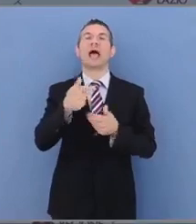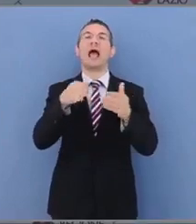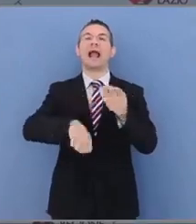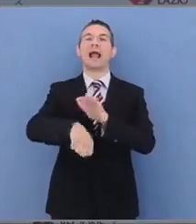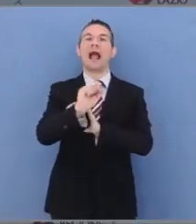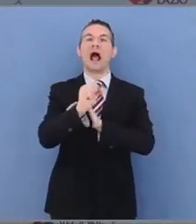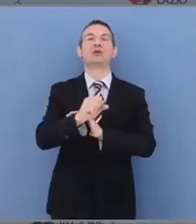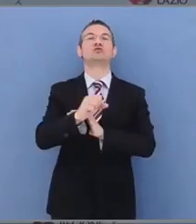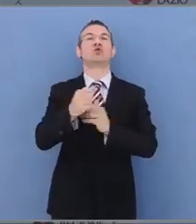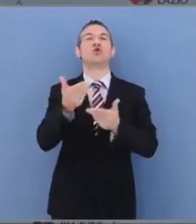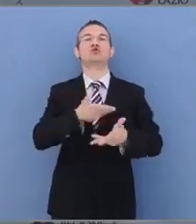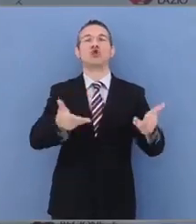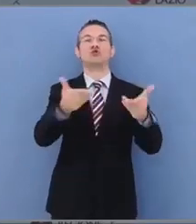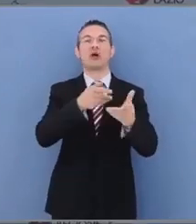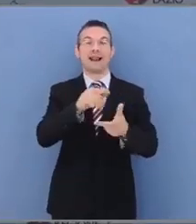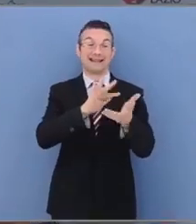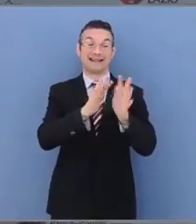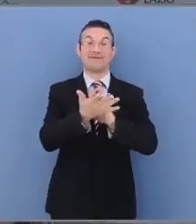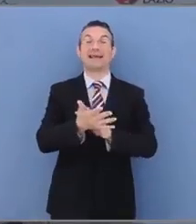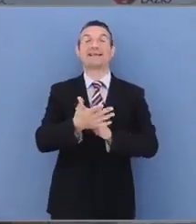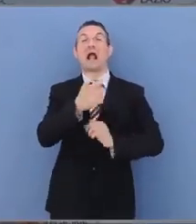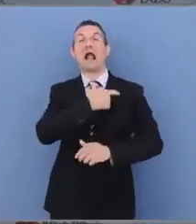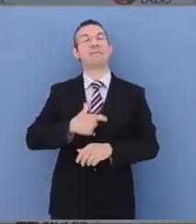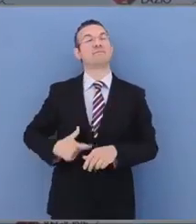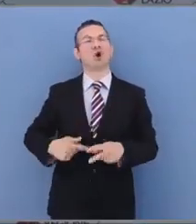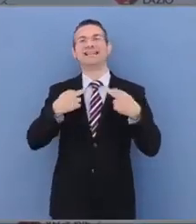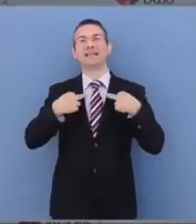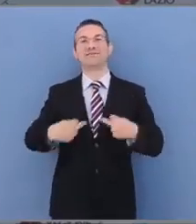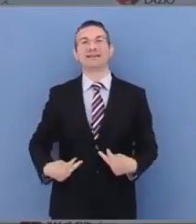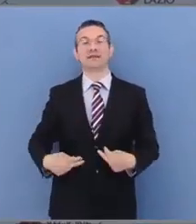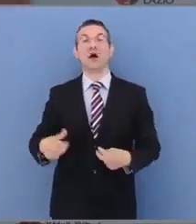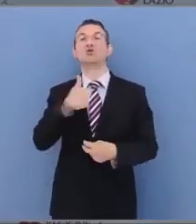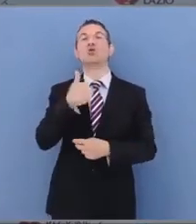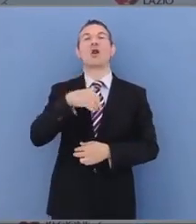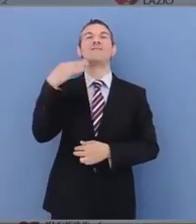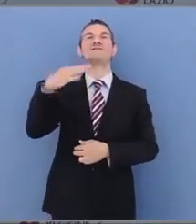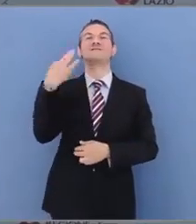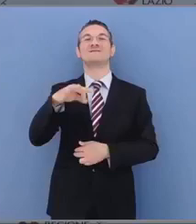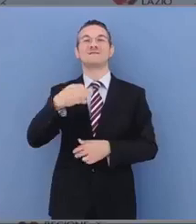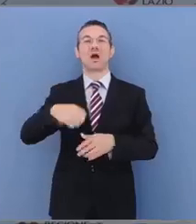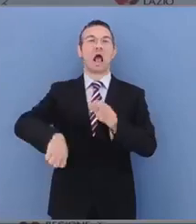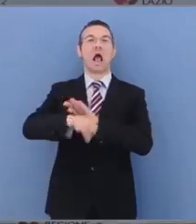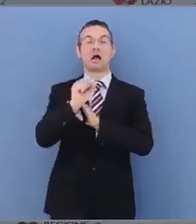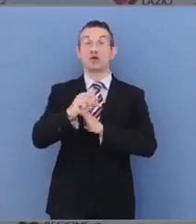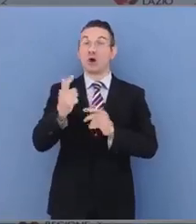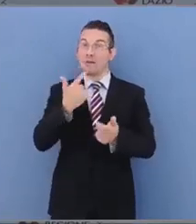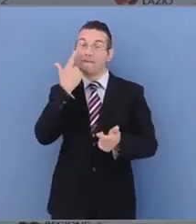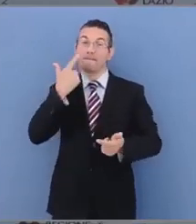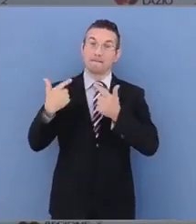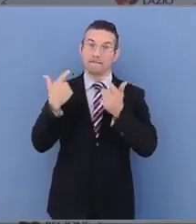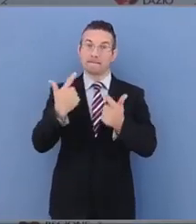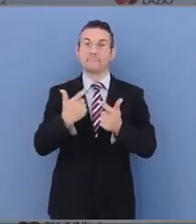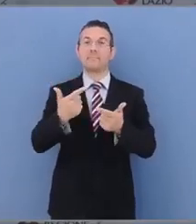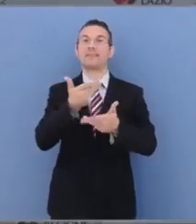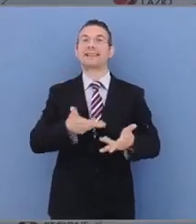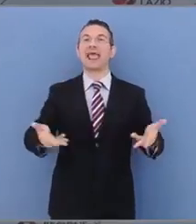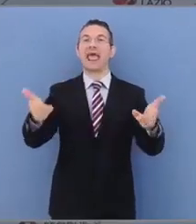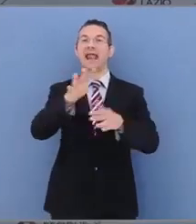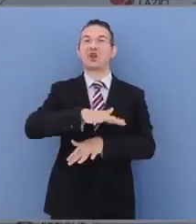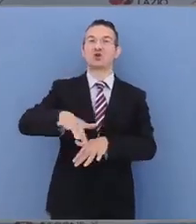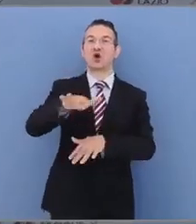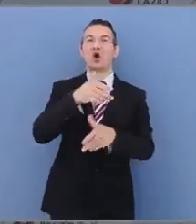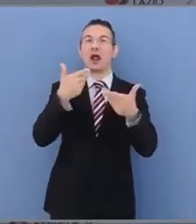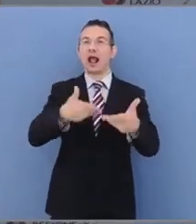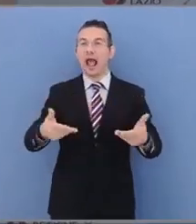vita, non soltanto dei fenomeni che possano giocare a calcio, con un impatto sul territorio, delle partite che si fanno in campo e delle partite che si fanno fuori